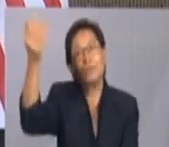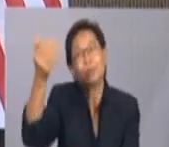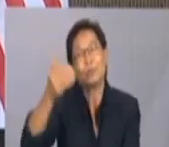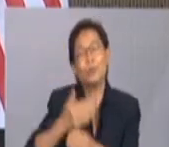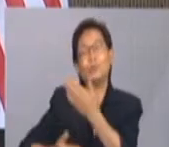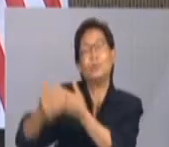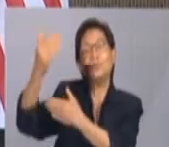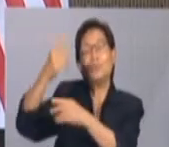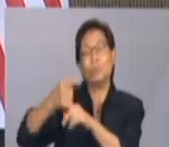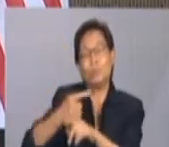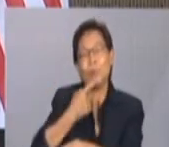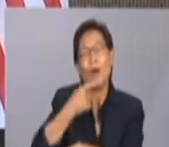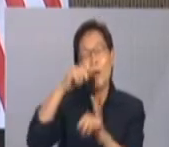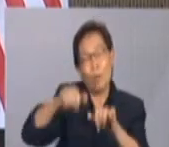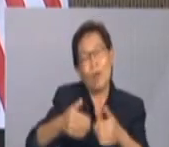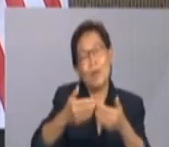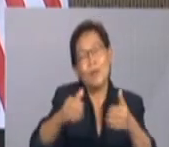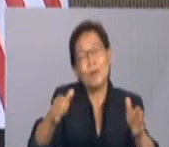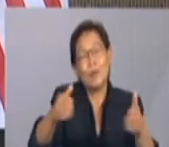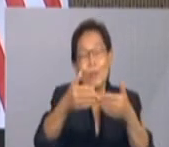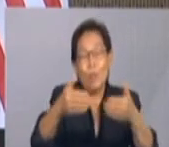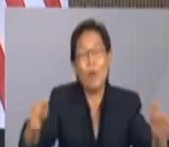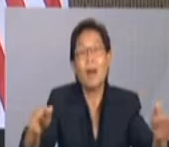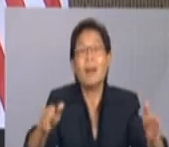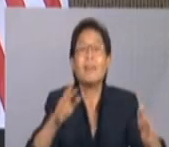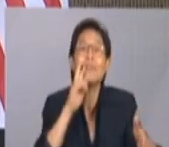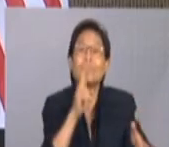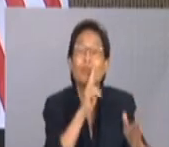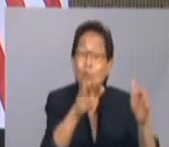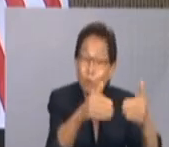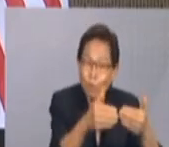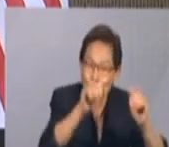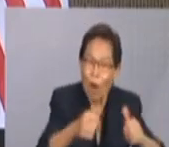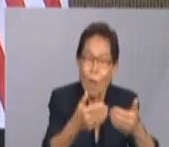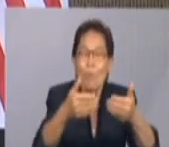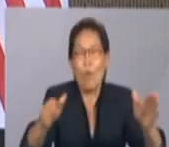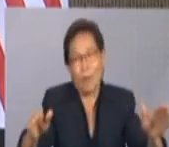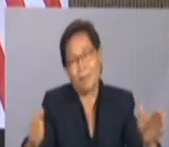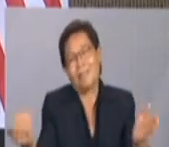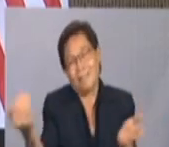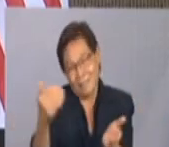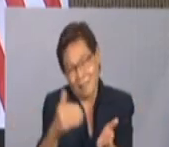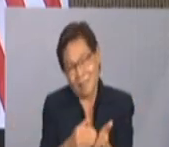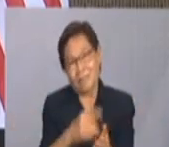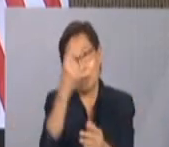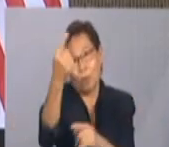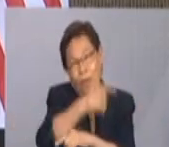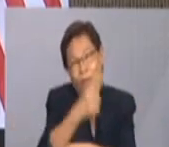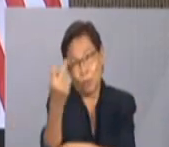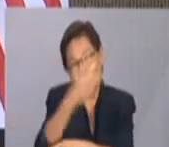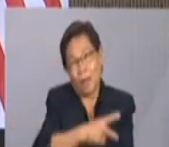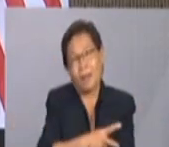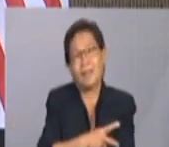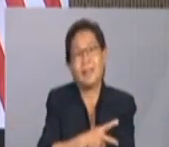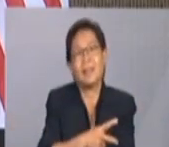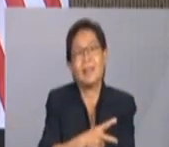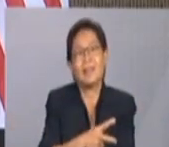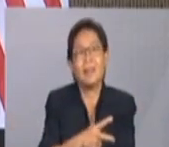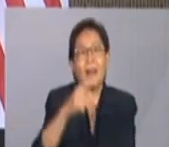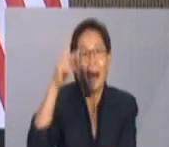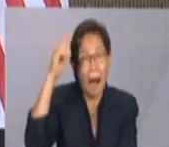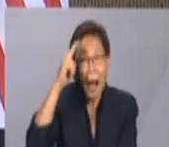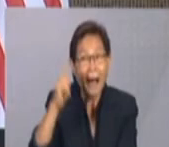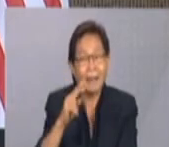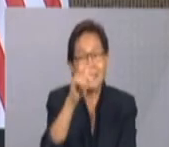saya yang terdahulu boleh buka smule restaurant yang ditutup jadi dalam sehari dua ini Pak Saleh boleh Pergilah ke